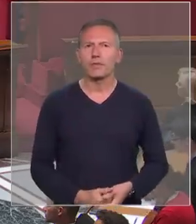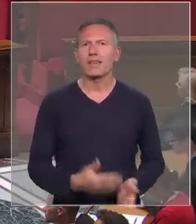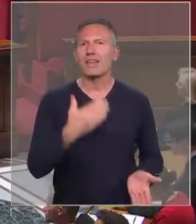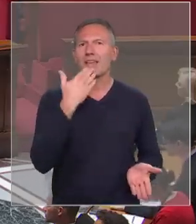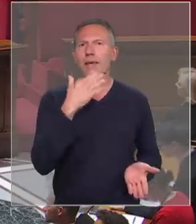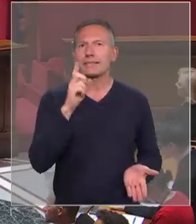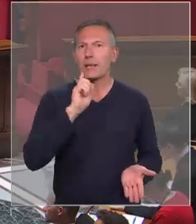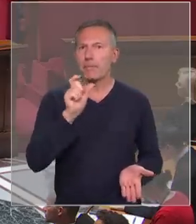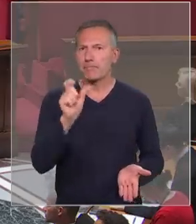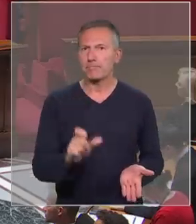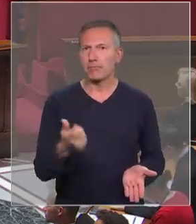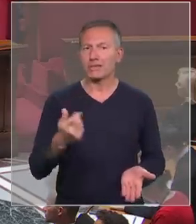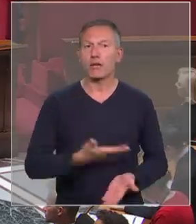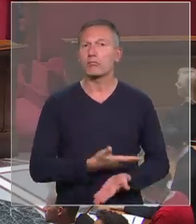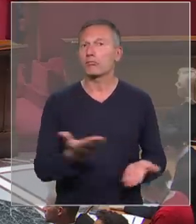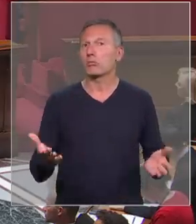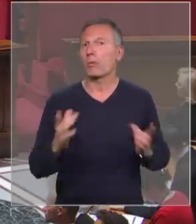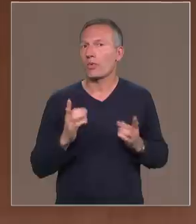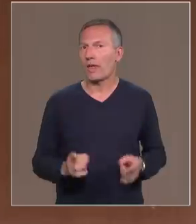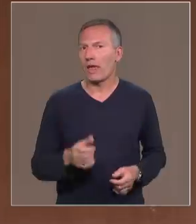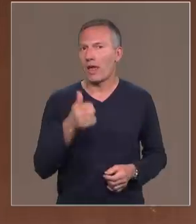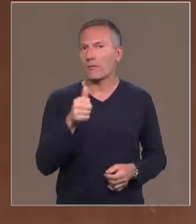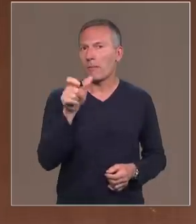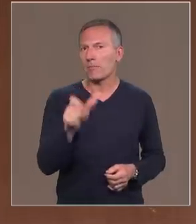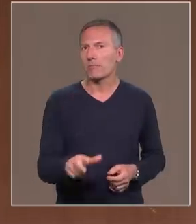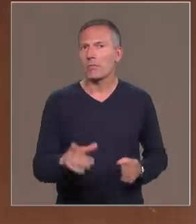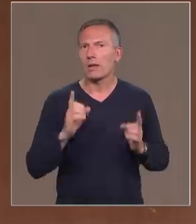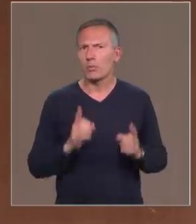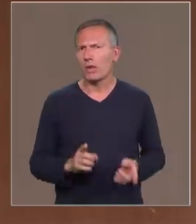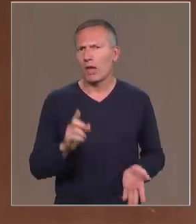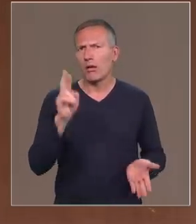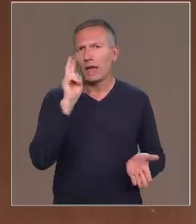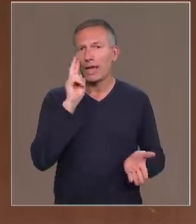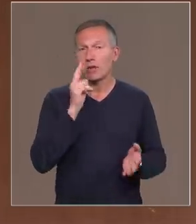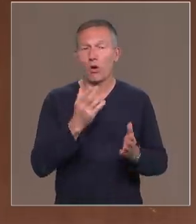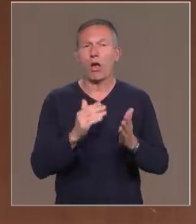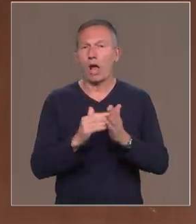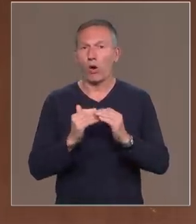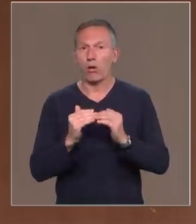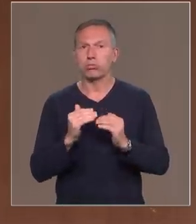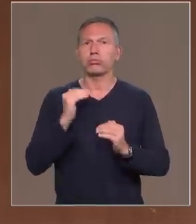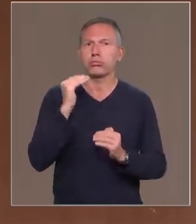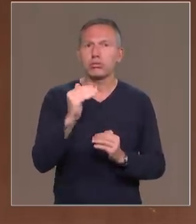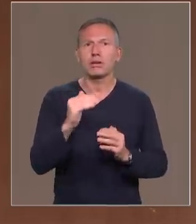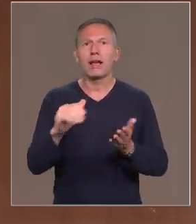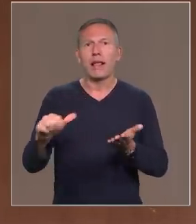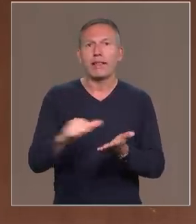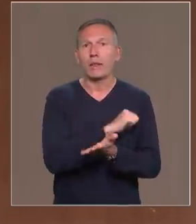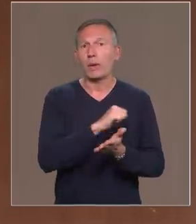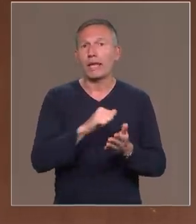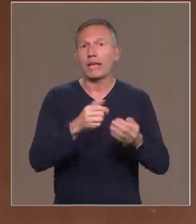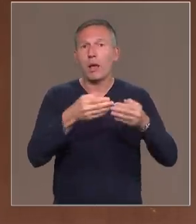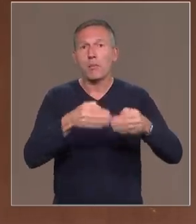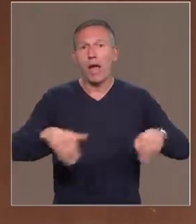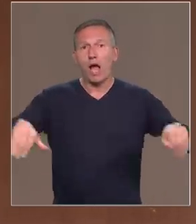Merci Madame la Présidente. Mesdames et Messieurs les députés, Monsieur le député, vous avez raison, un nouveau seuil a été franchi avec la destruction partielle du